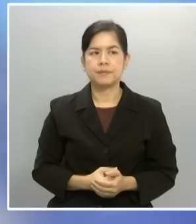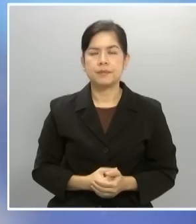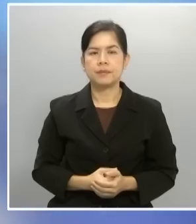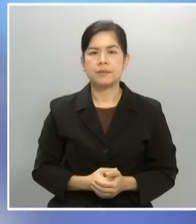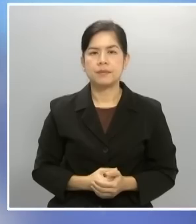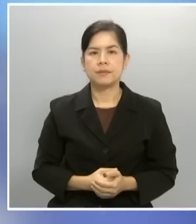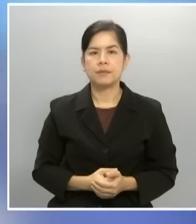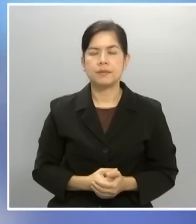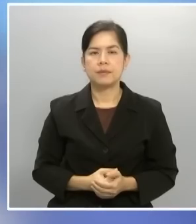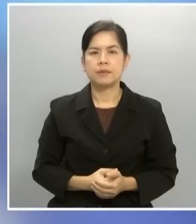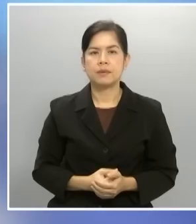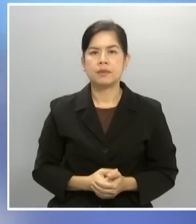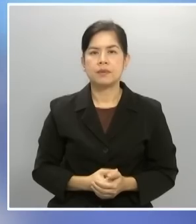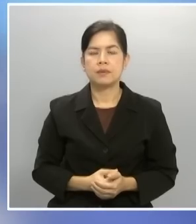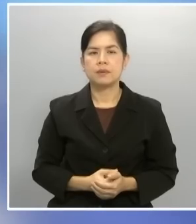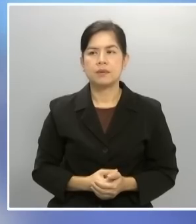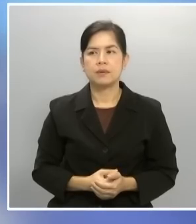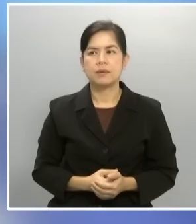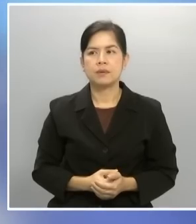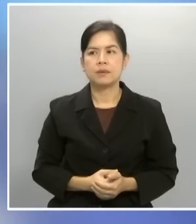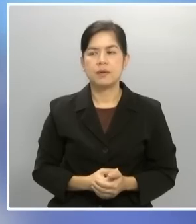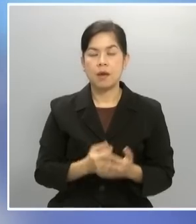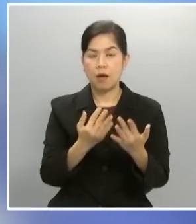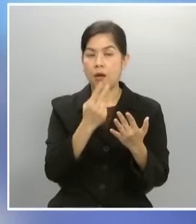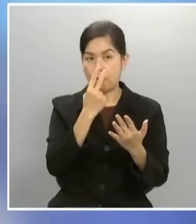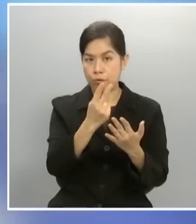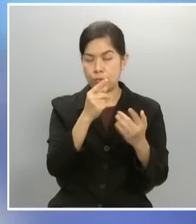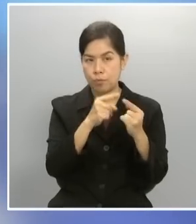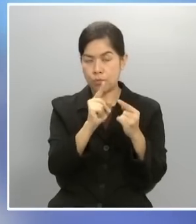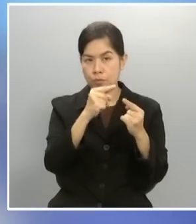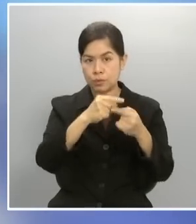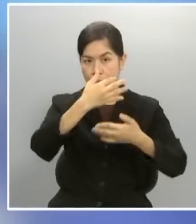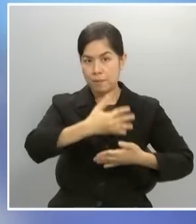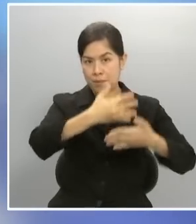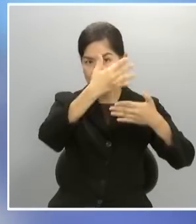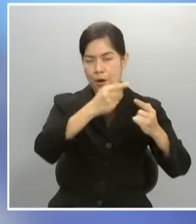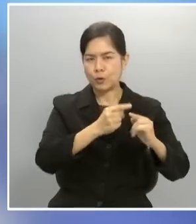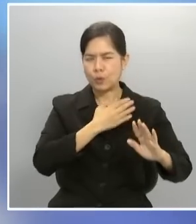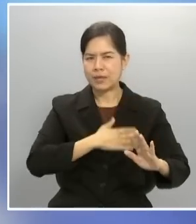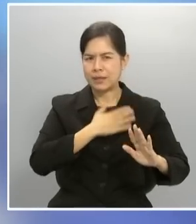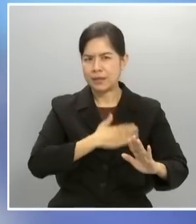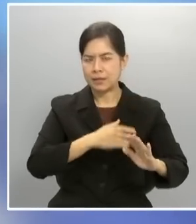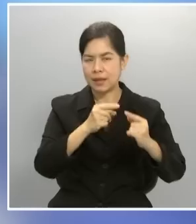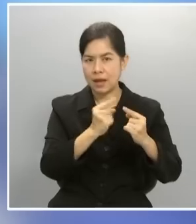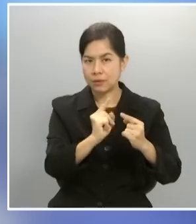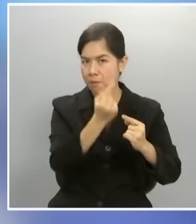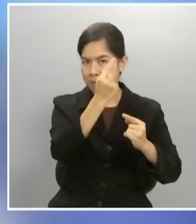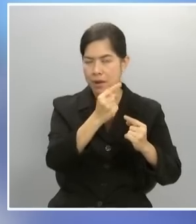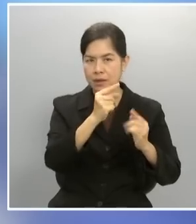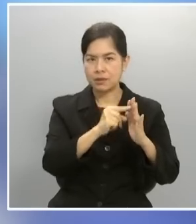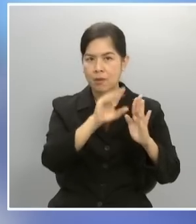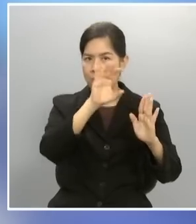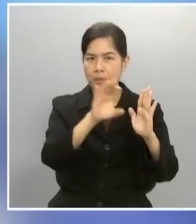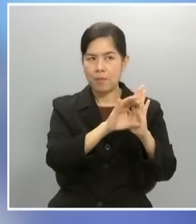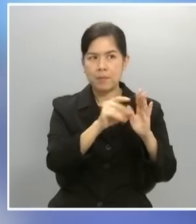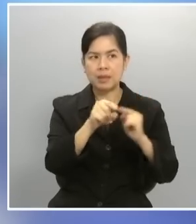นะอ่าอ่ะเดี๋ยวดูนะค่อยๆนะฮะค่อยๆนะทีมงานนะไม่ใช่